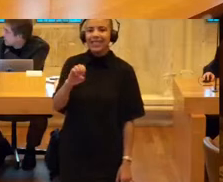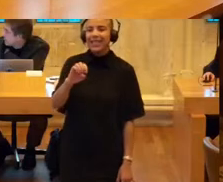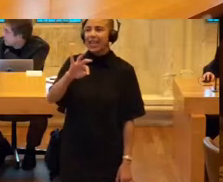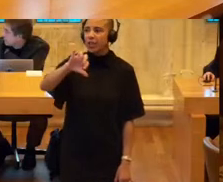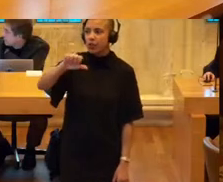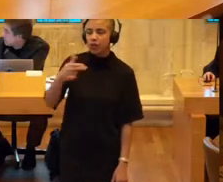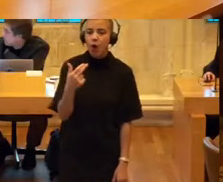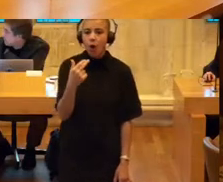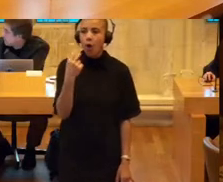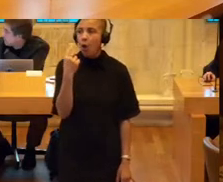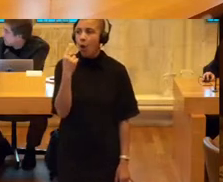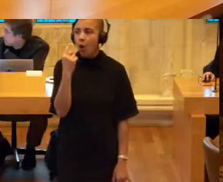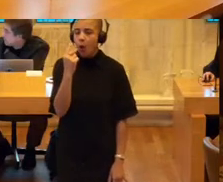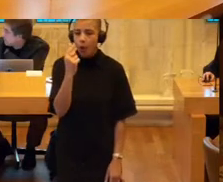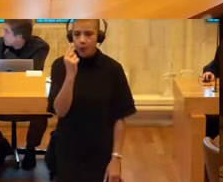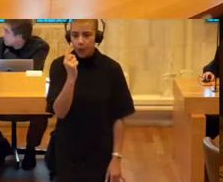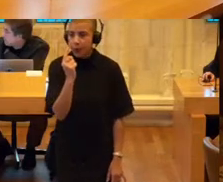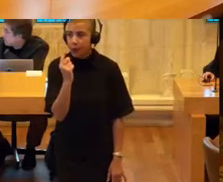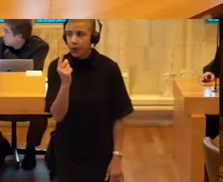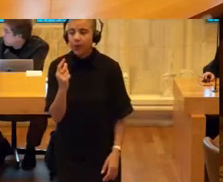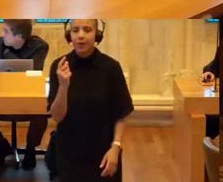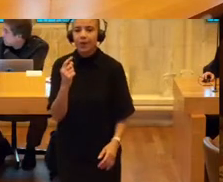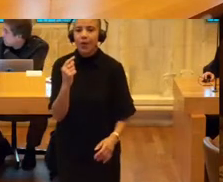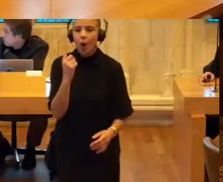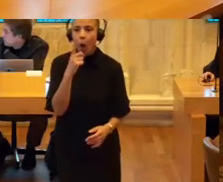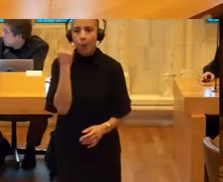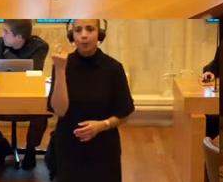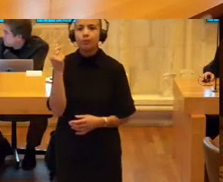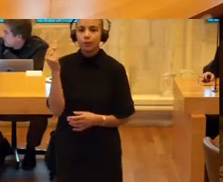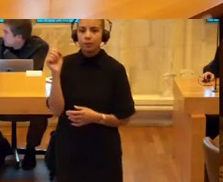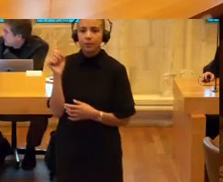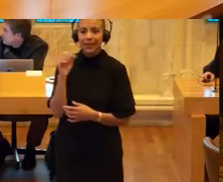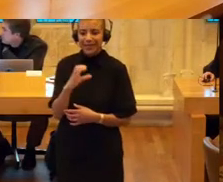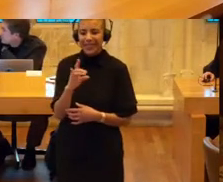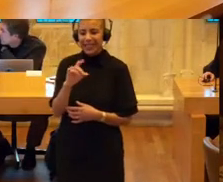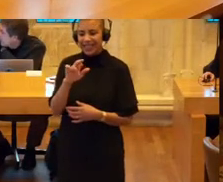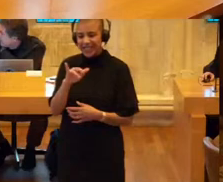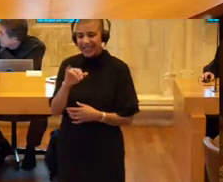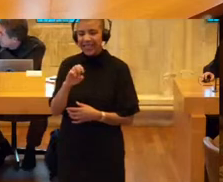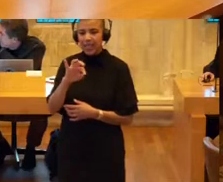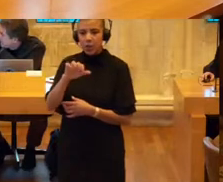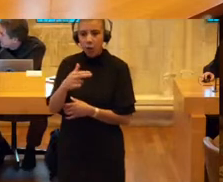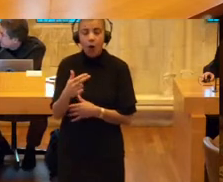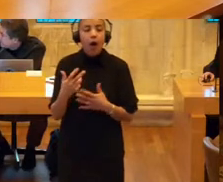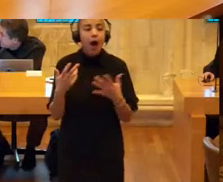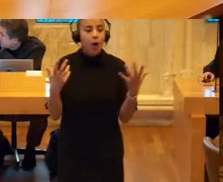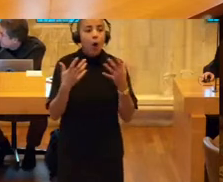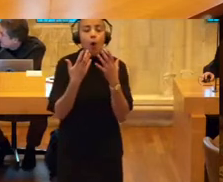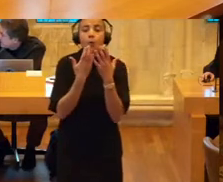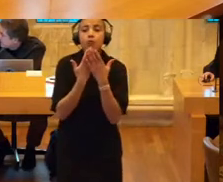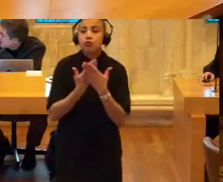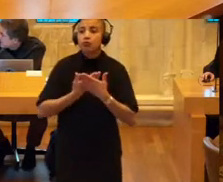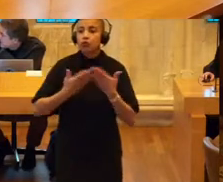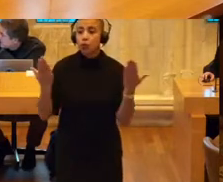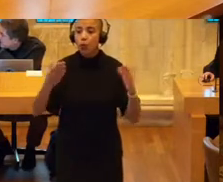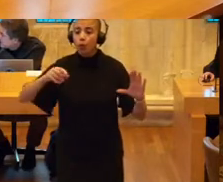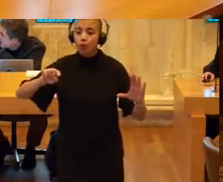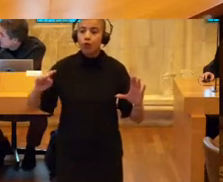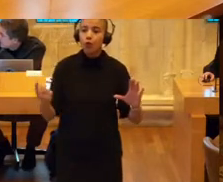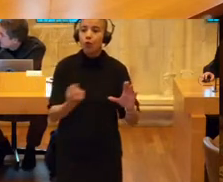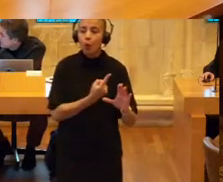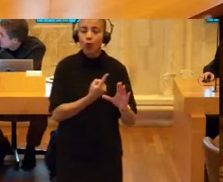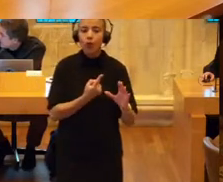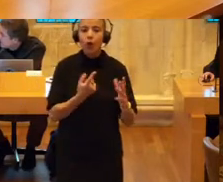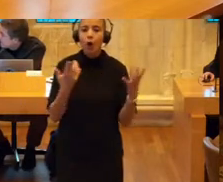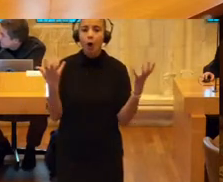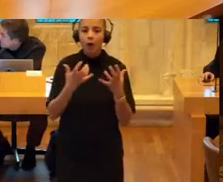Oui, bonjour, bonjour tout le monde. Je voulais, je ne vais pas répondre vraiment à tout ce qui s'est dit. Je voulais